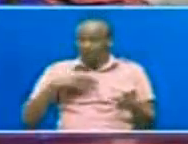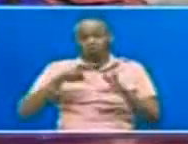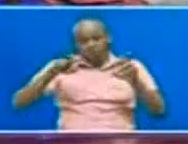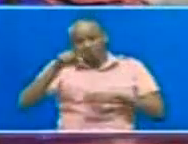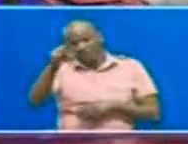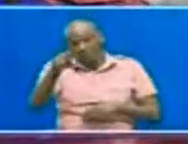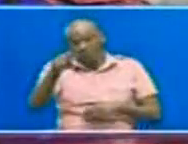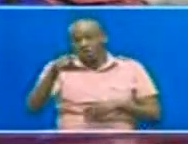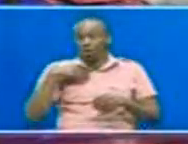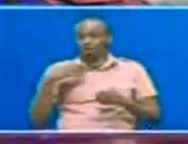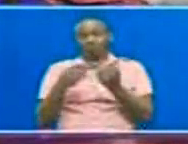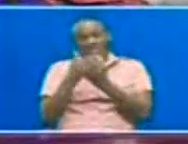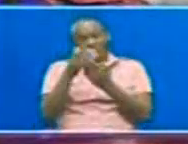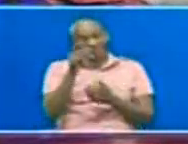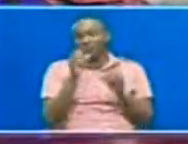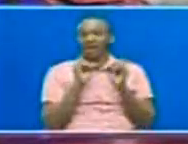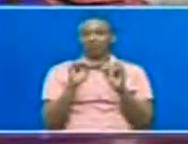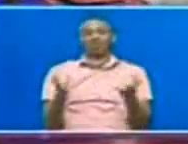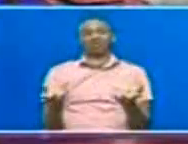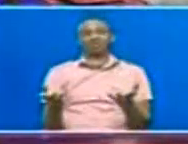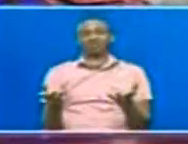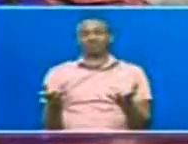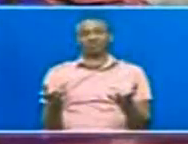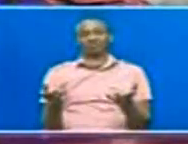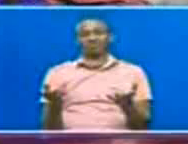watafuta watoke wapi? Wale ambao